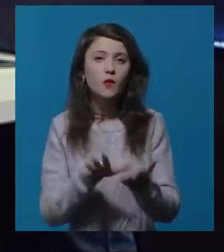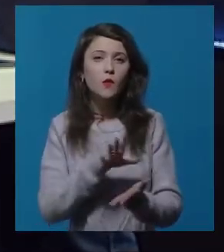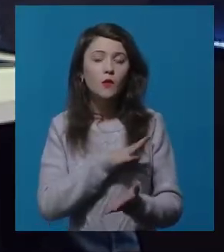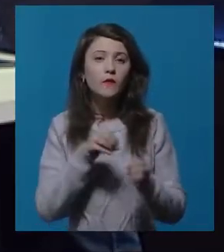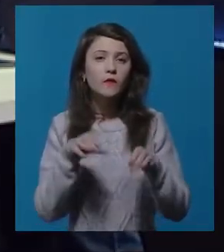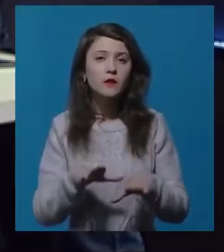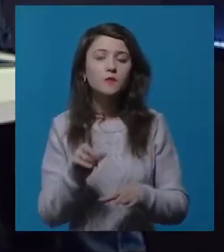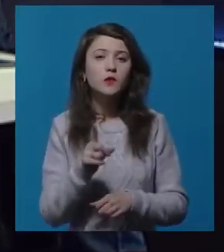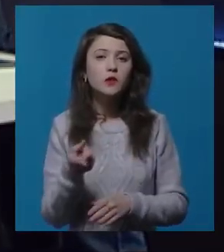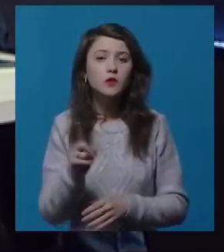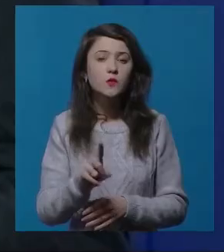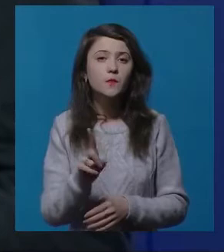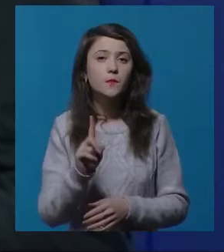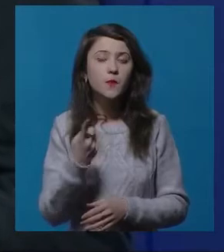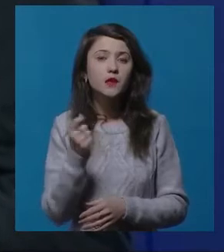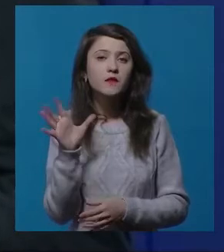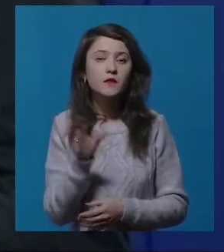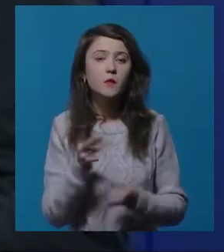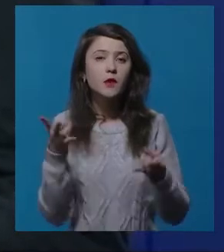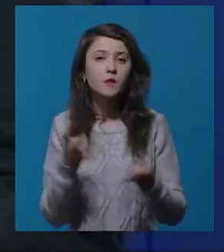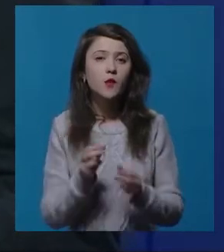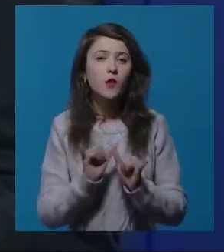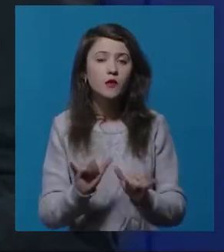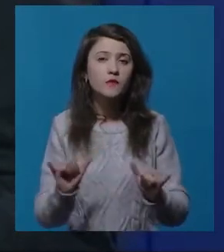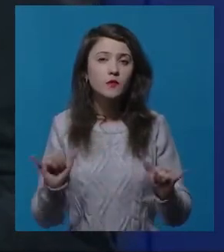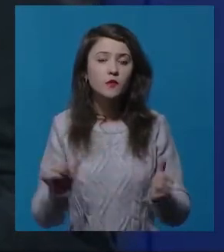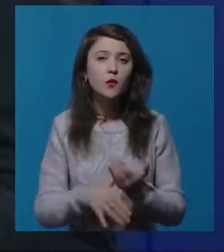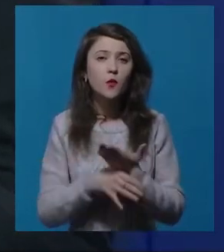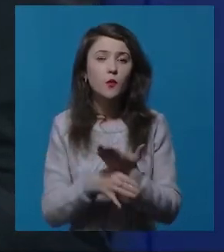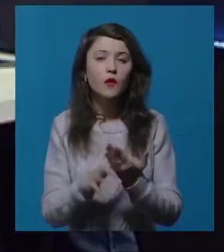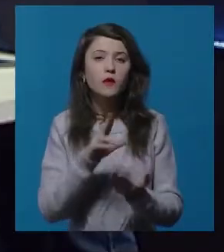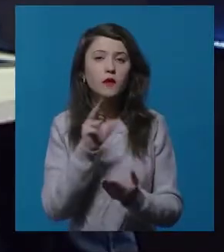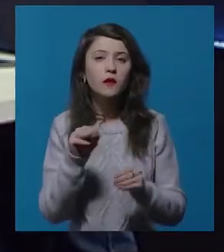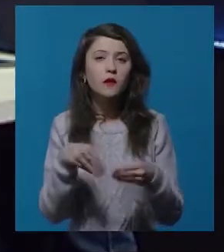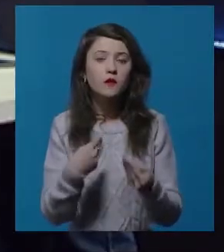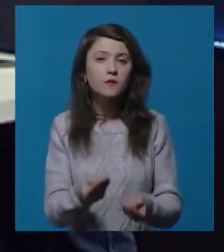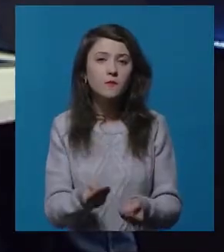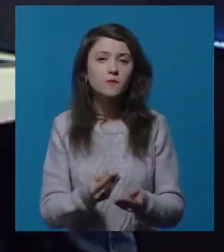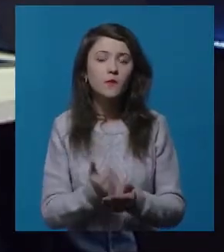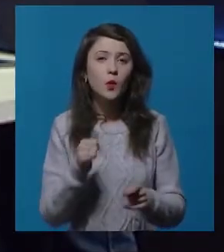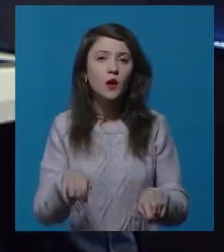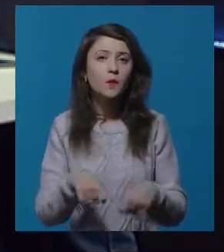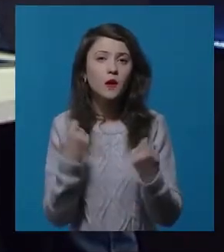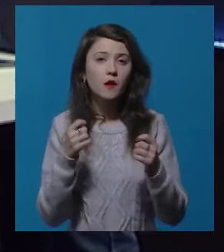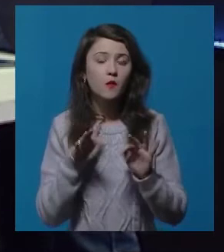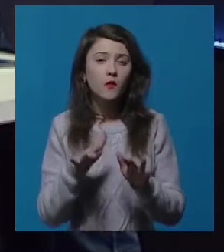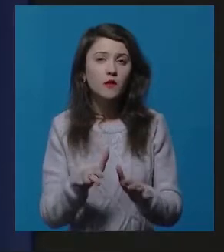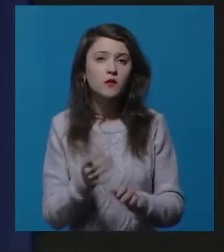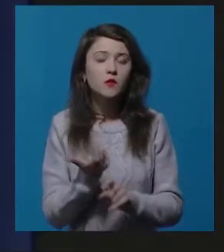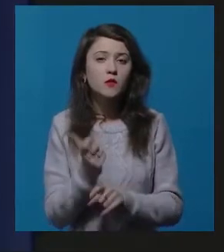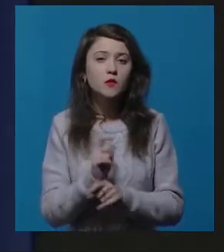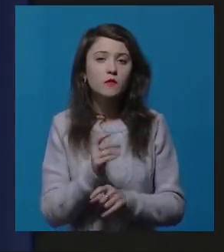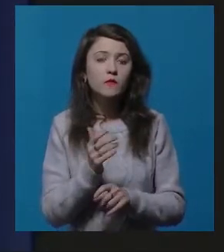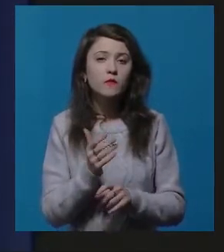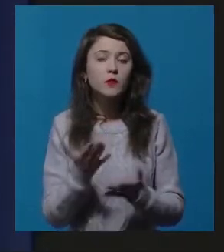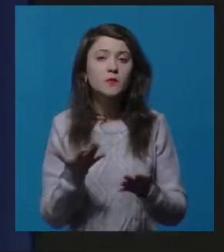про те, що перш за все потребує розвитку допомога, яка надається в кримінальних провадженнях. Дуже складна